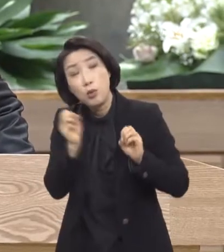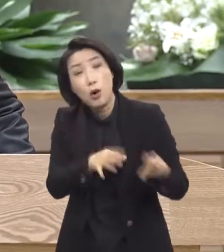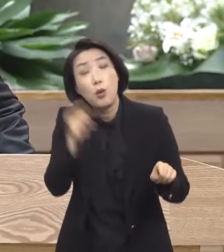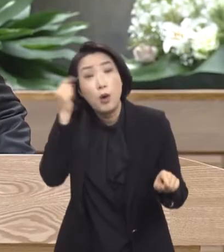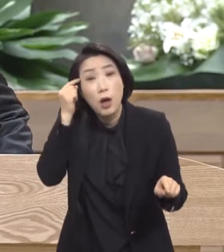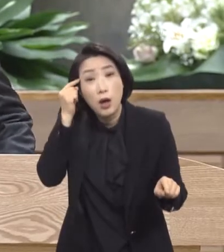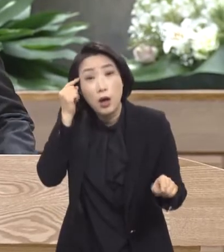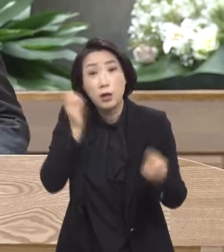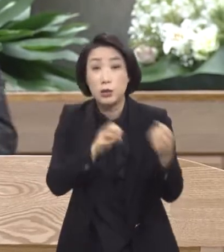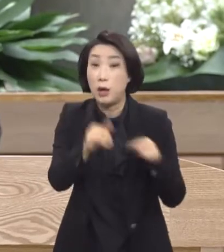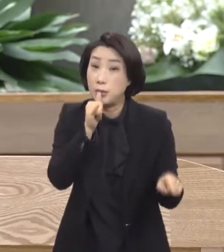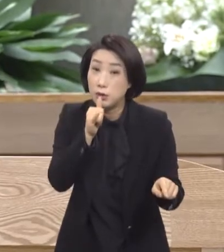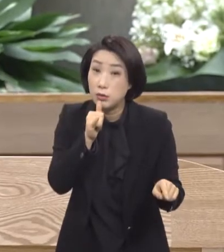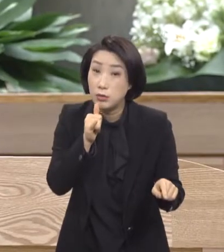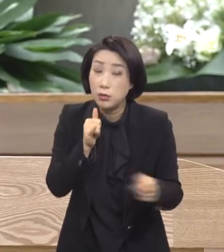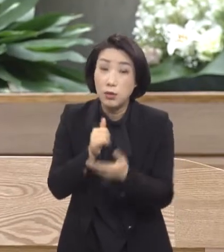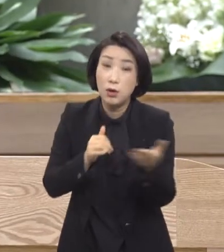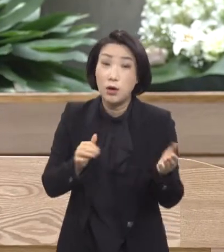답이 나오잖아요.